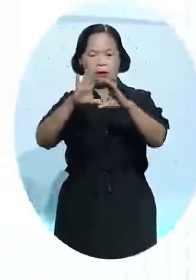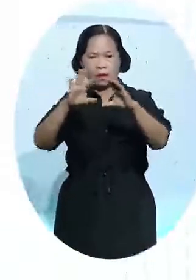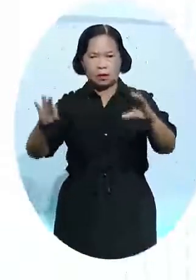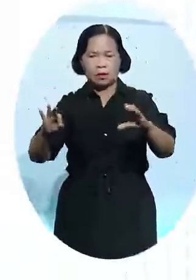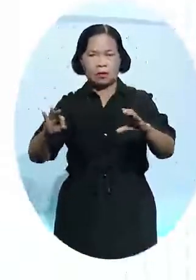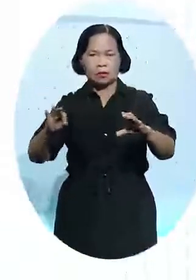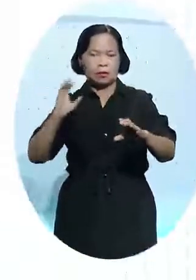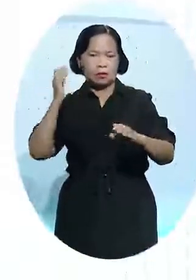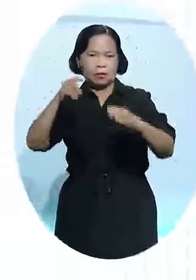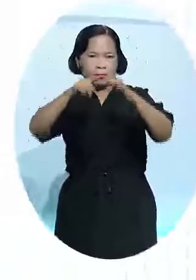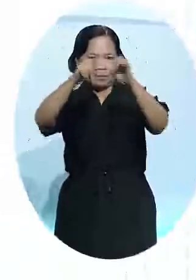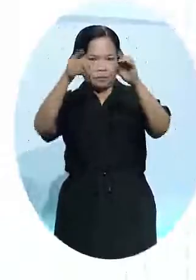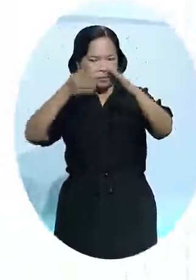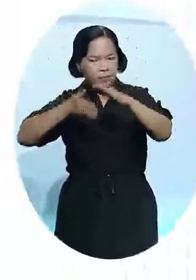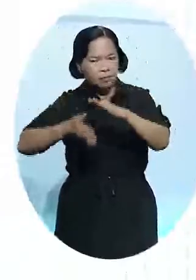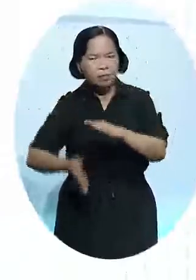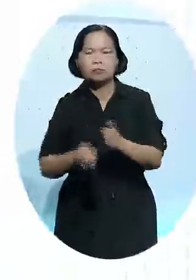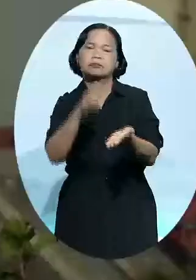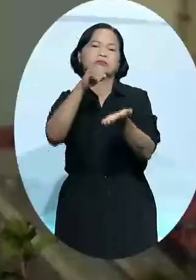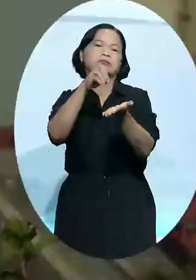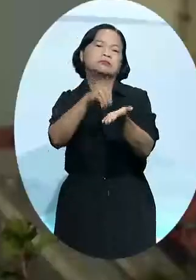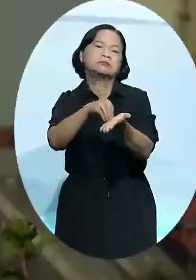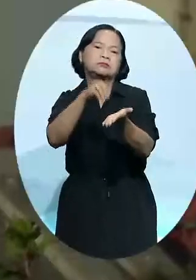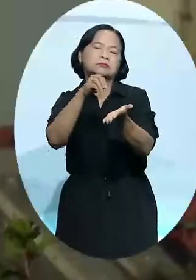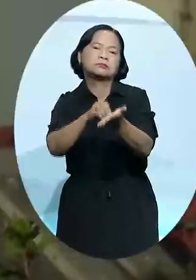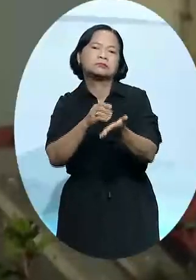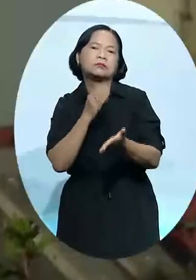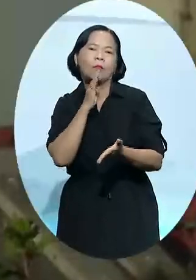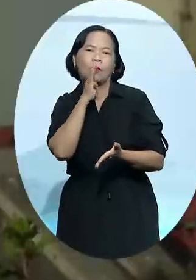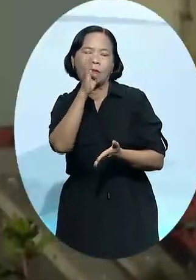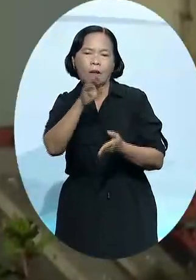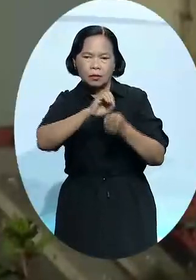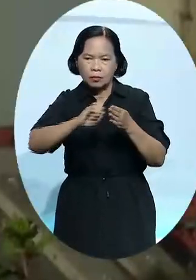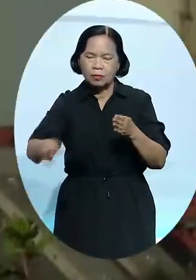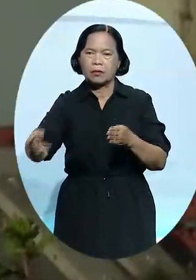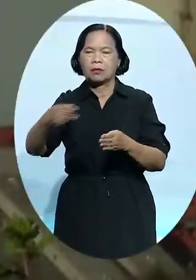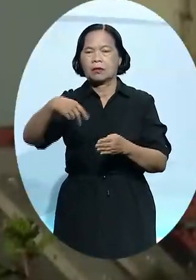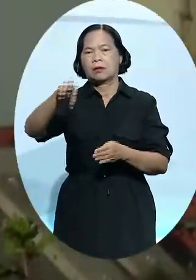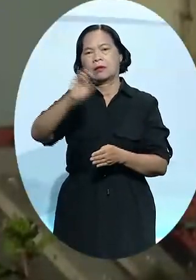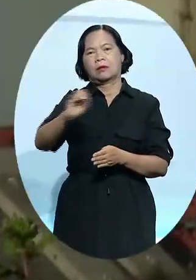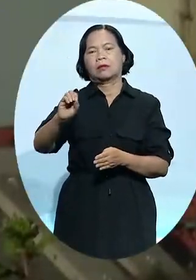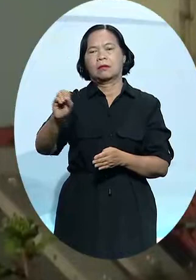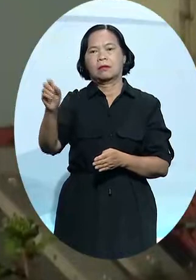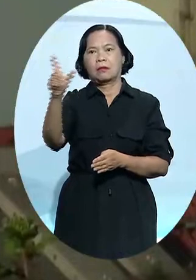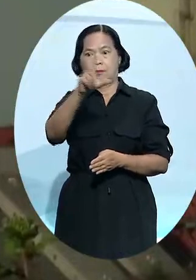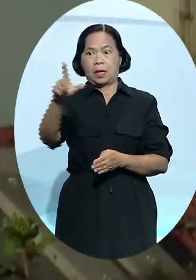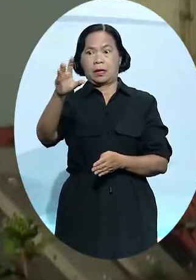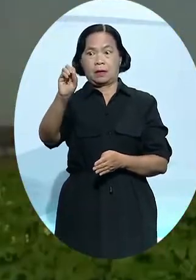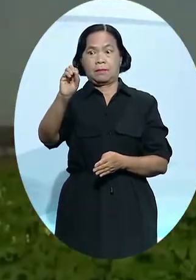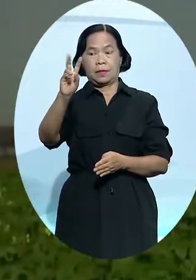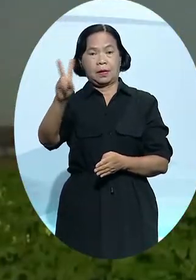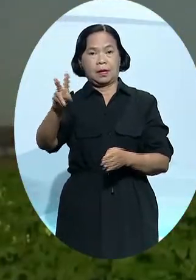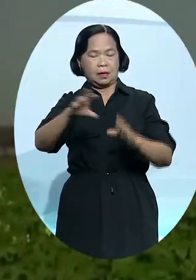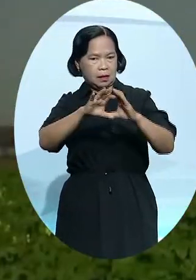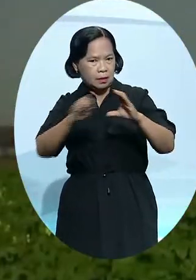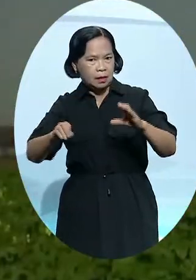giới trong bảng xếp hạng của Ford vẫn chưa công bố kế hoạch đưa khí phát Thải về không trong 702 công ty có mục tiêu cắt